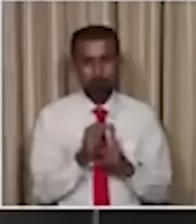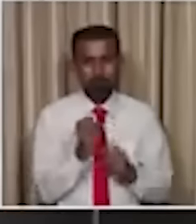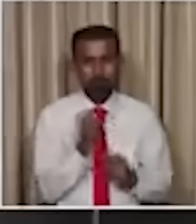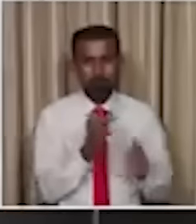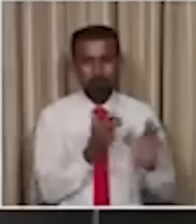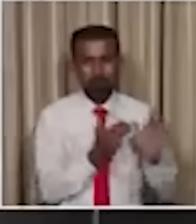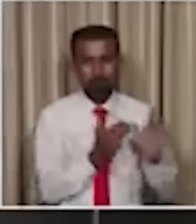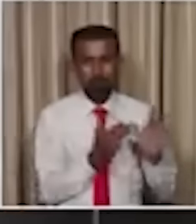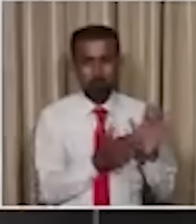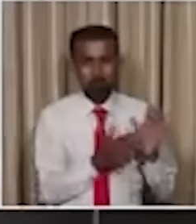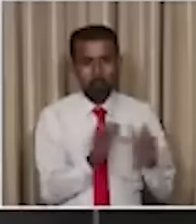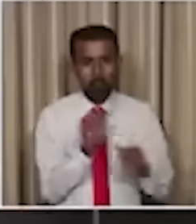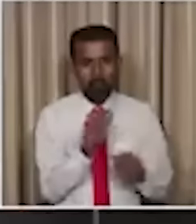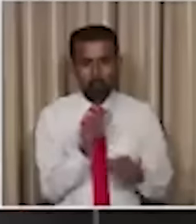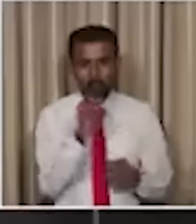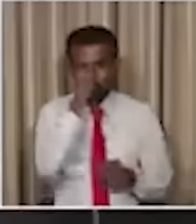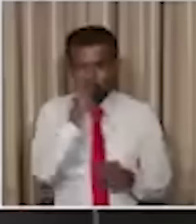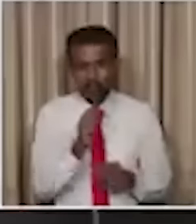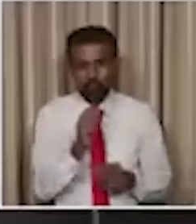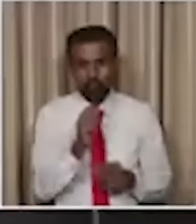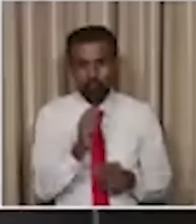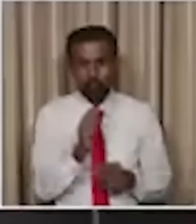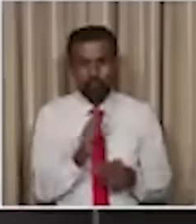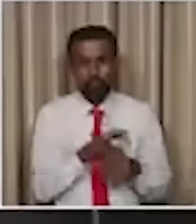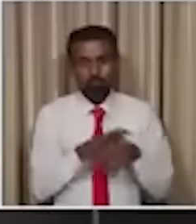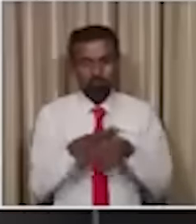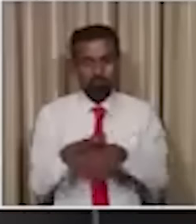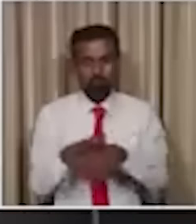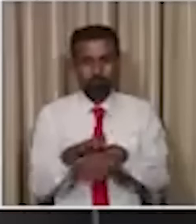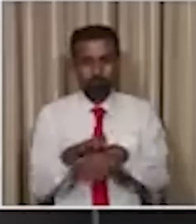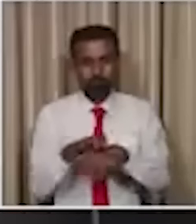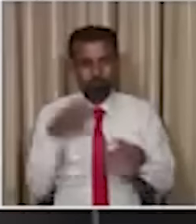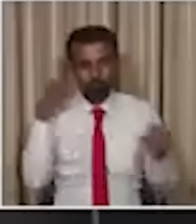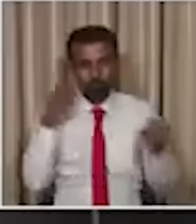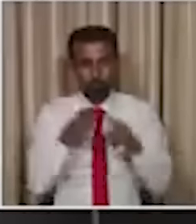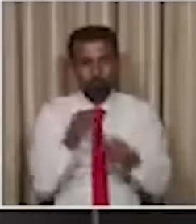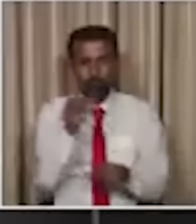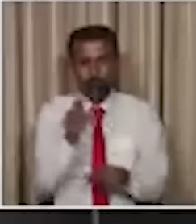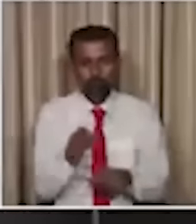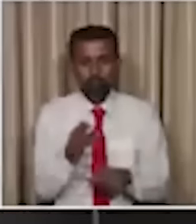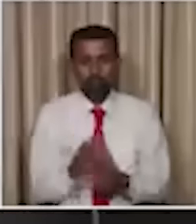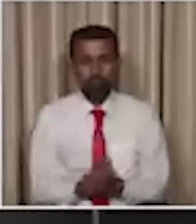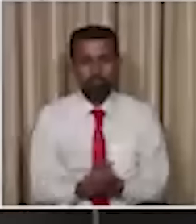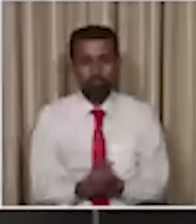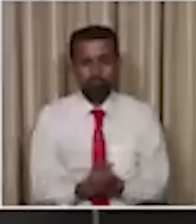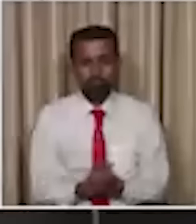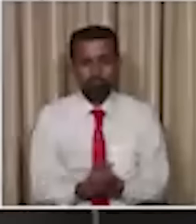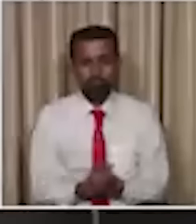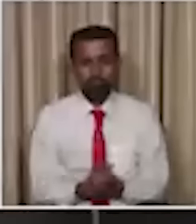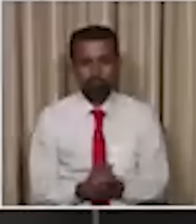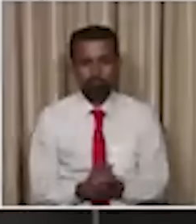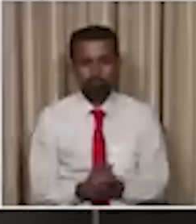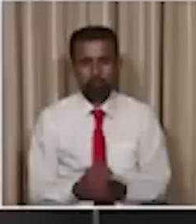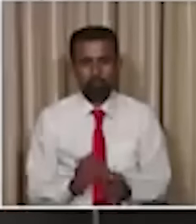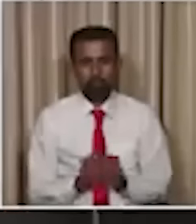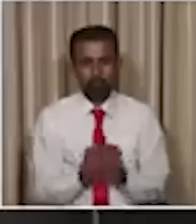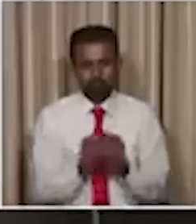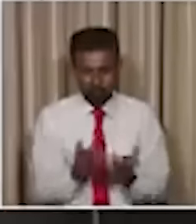මාහින්කන්ද මම හිතන්නේ එතුමා තමයි ඒක යොමු කරලා තියෙන්නේ. එතකොට ඒ පිළිබඳව ඔබතුමා මොන හරි මේ ක්‍රියාමාර්ග